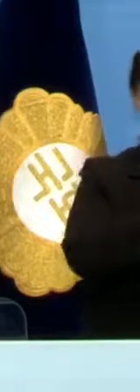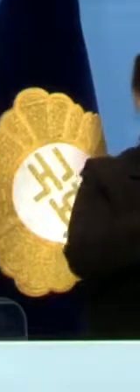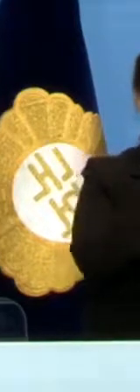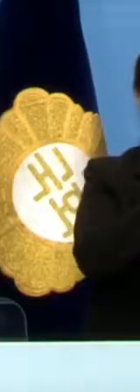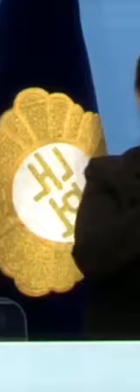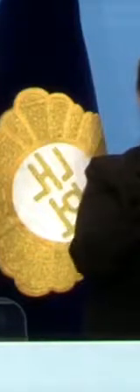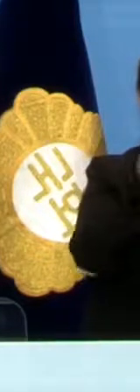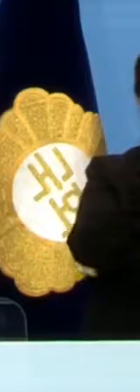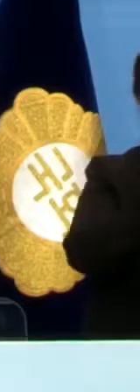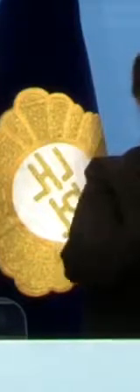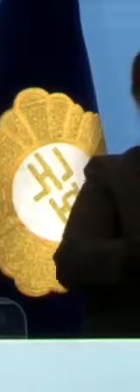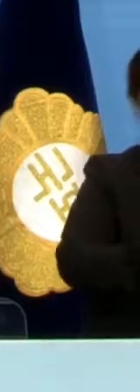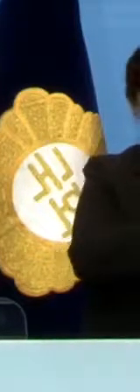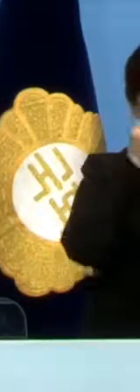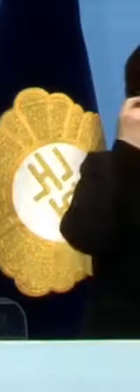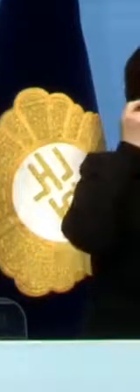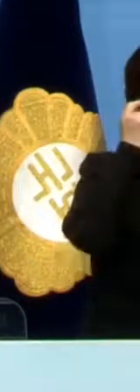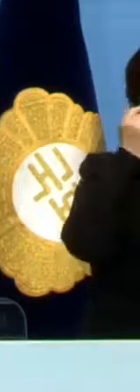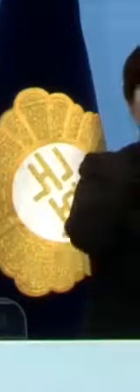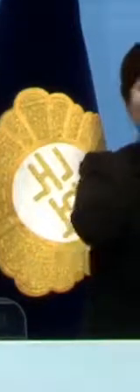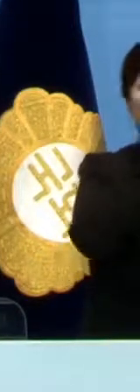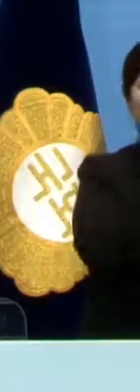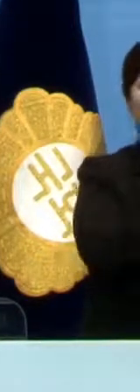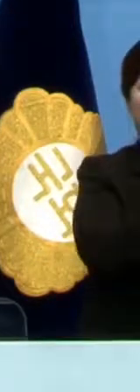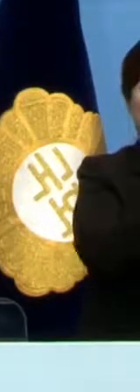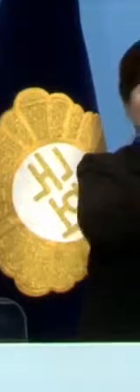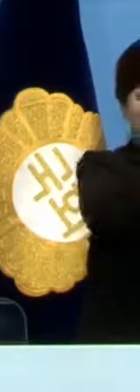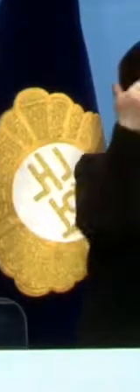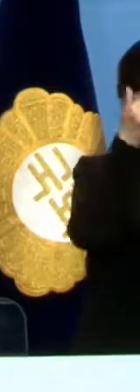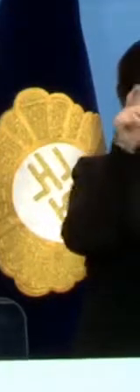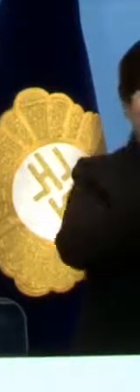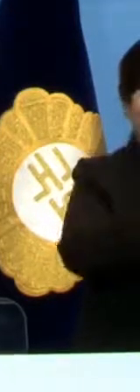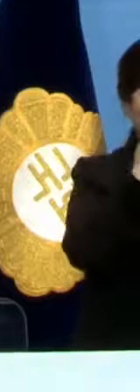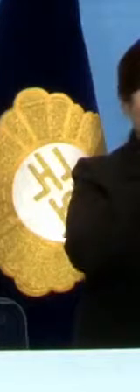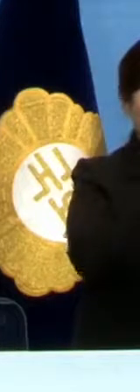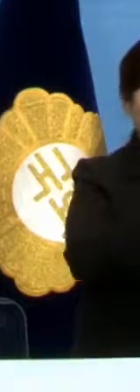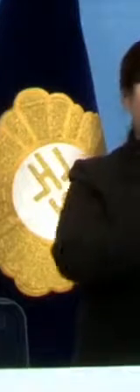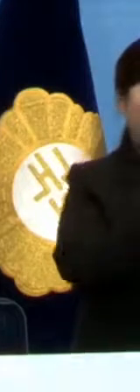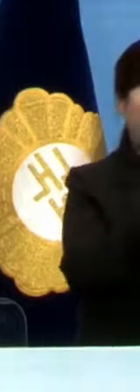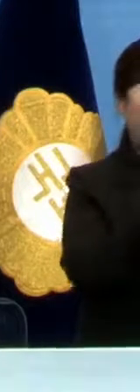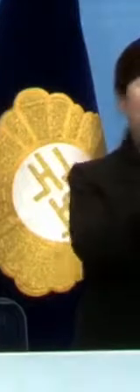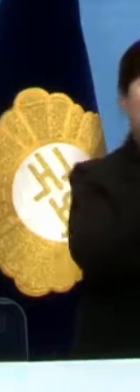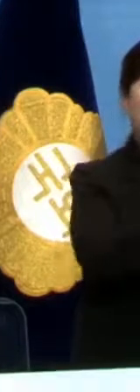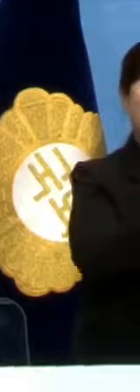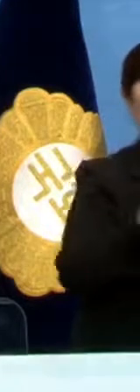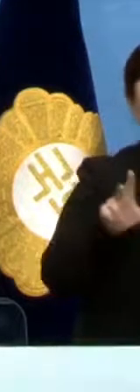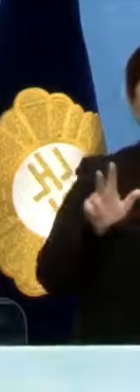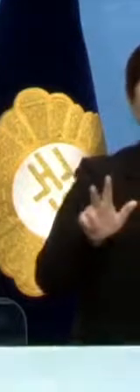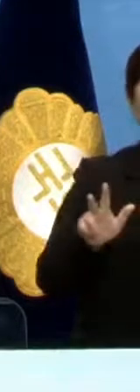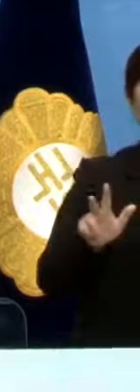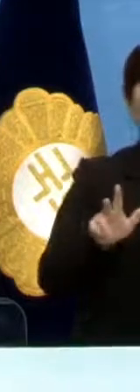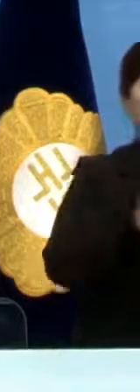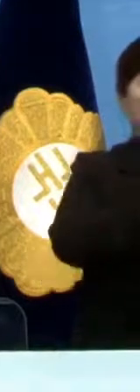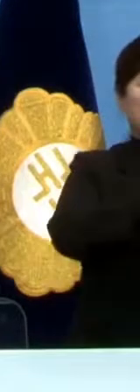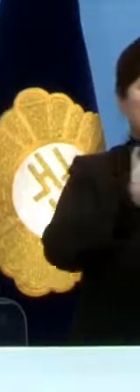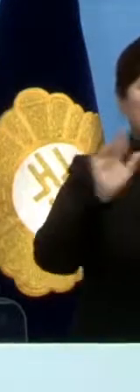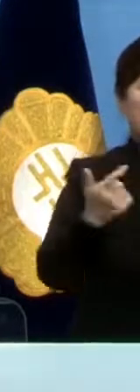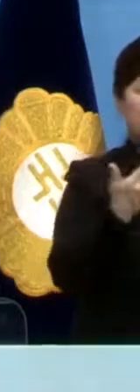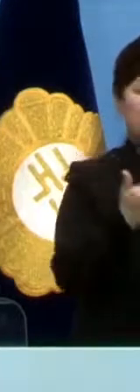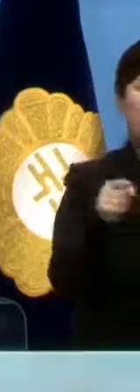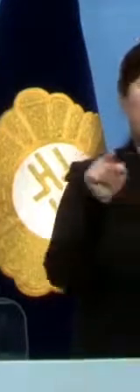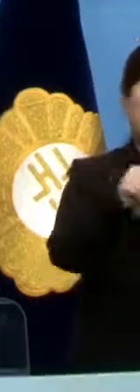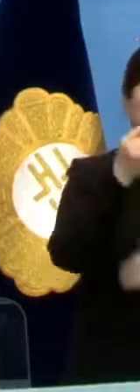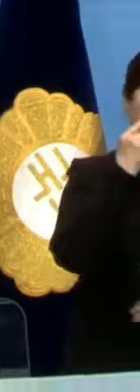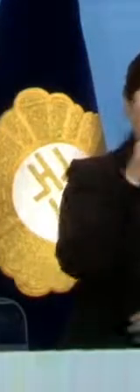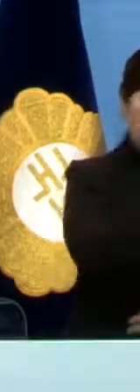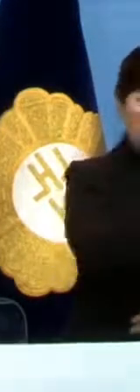저희가 생각했을 때 젊은 시절의 부산의 활기찬 모습과 지금 가끔씩 내려가본